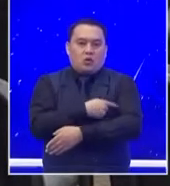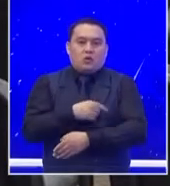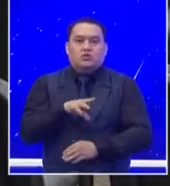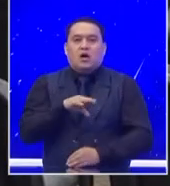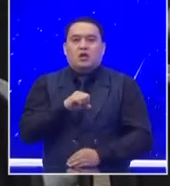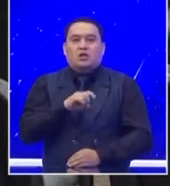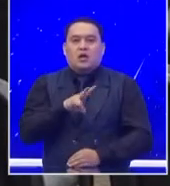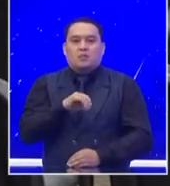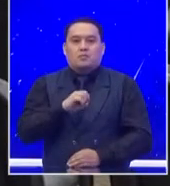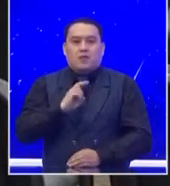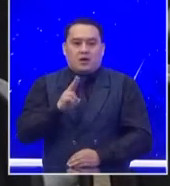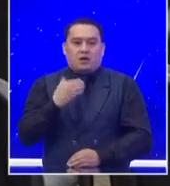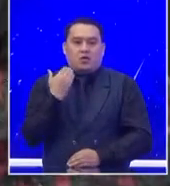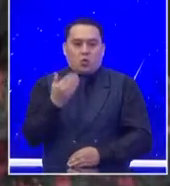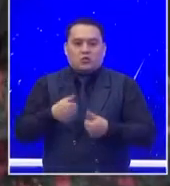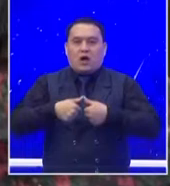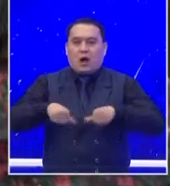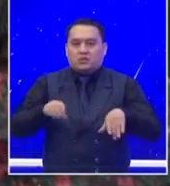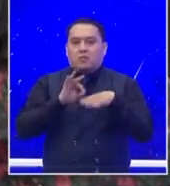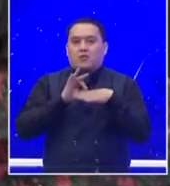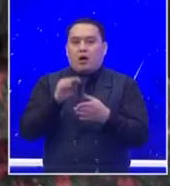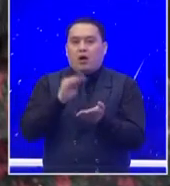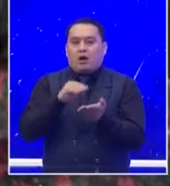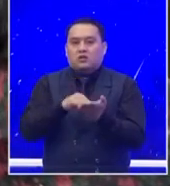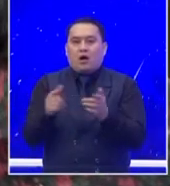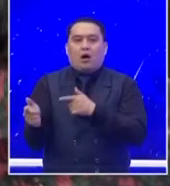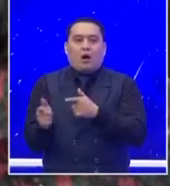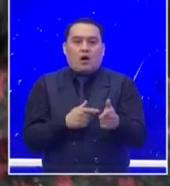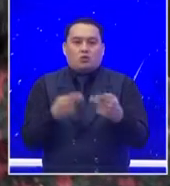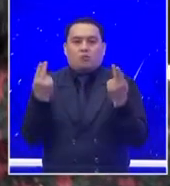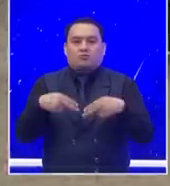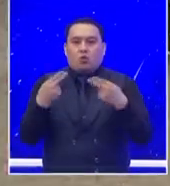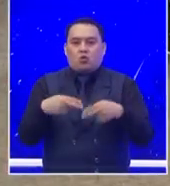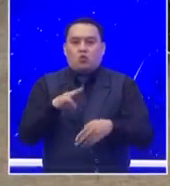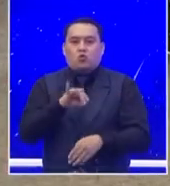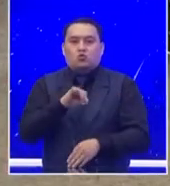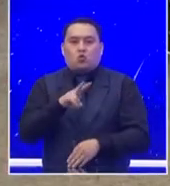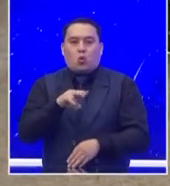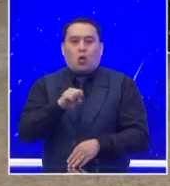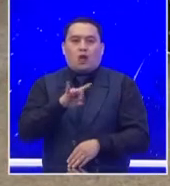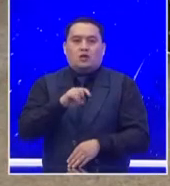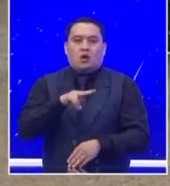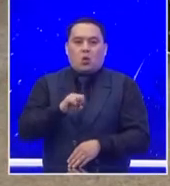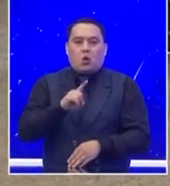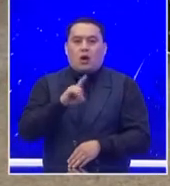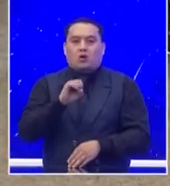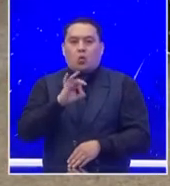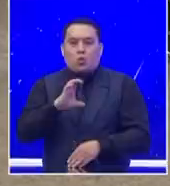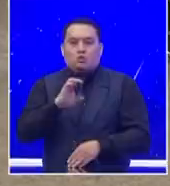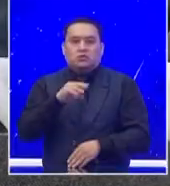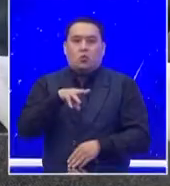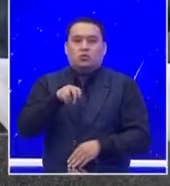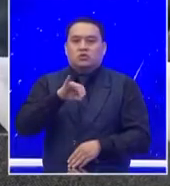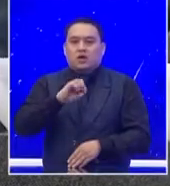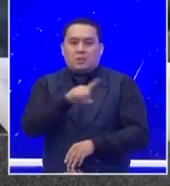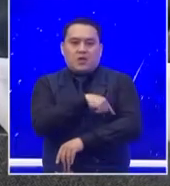страны Жандарбеком Бекшиным. Комиссии проведена оценка готовности таможенных постов Нуржоле, Алтынколь, МЦПС, Харгос, Достек